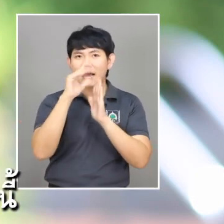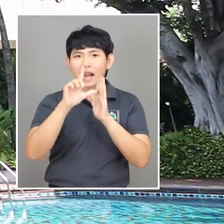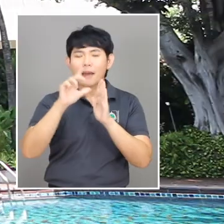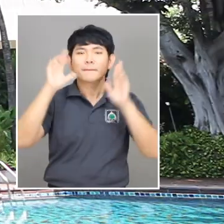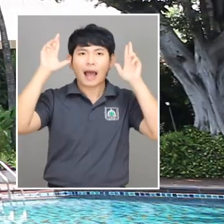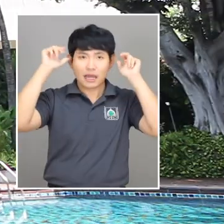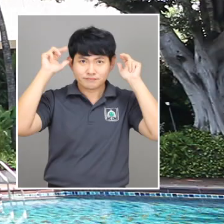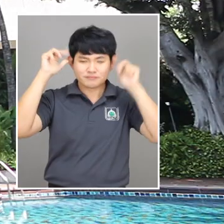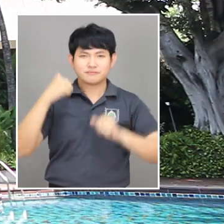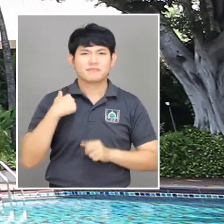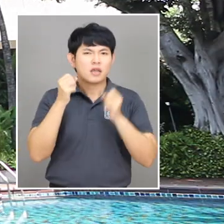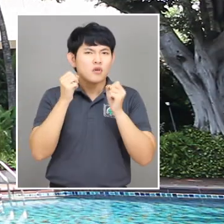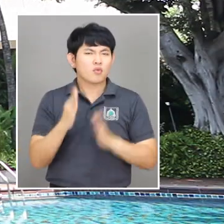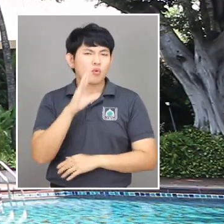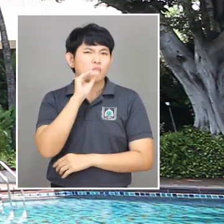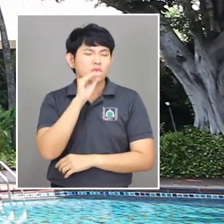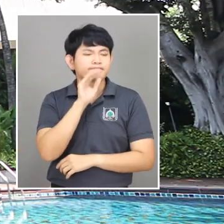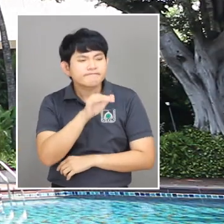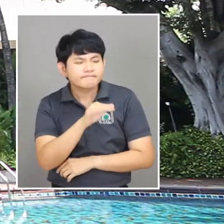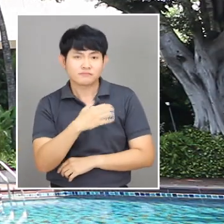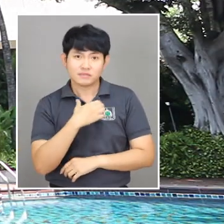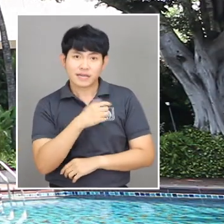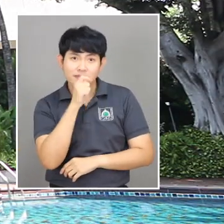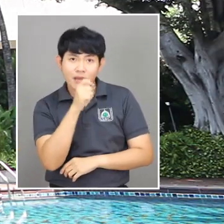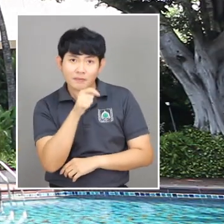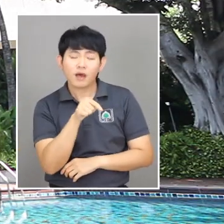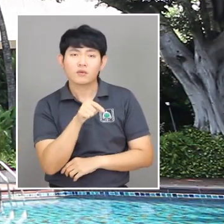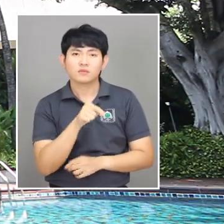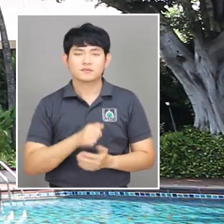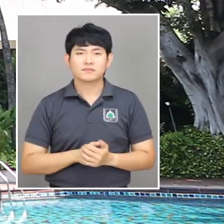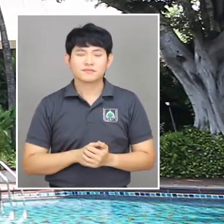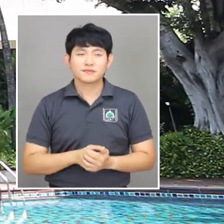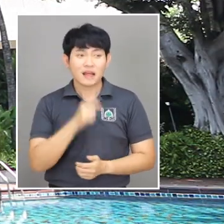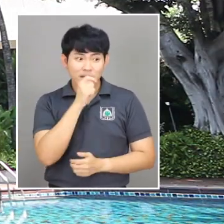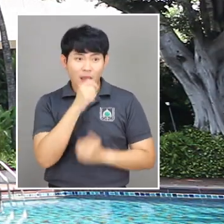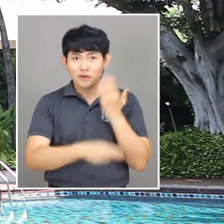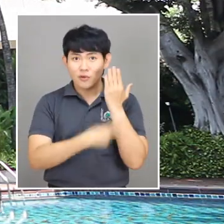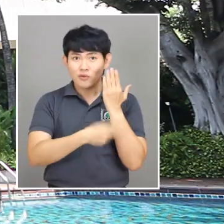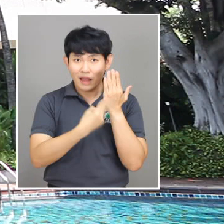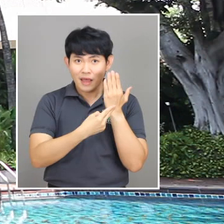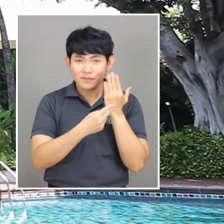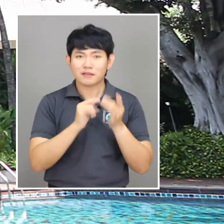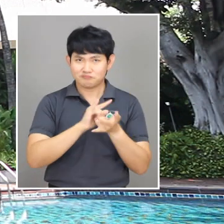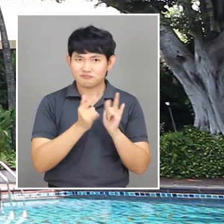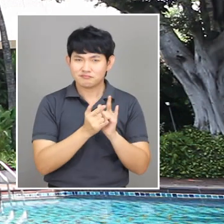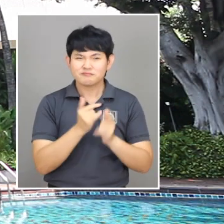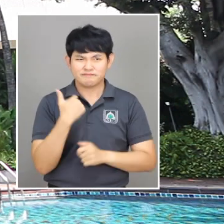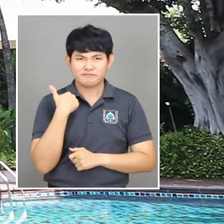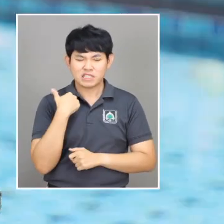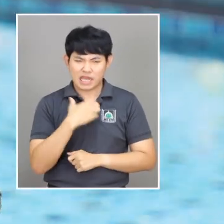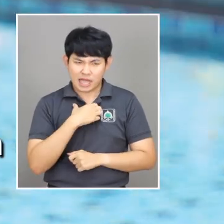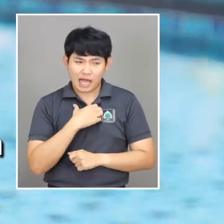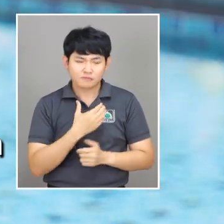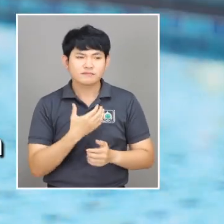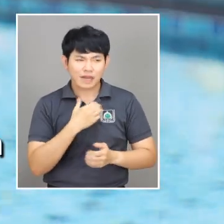าะมีครูคนหนึ่งเขาพูดขึ้นว่าหนูยอมไปสัมภาษณ์ไหมโรงแรมเซ็นทาราเขาอ่ะต้องการคนทำงานอย่างเงี้ยค่ะเป็นค